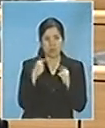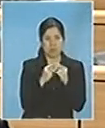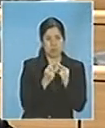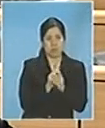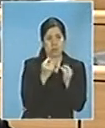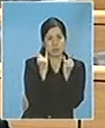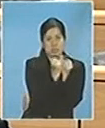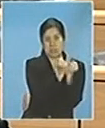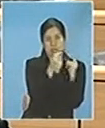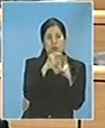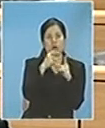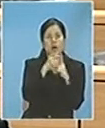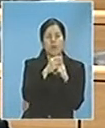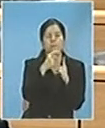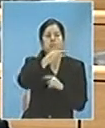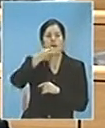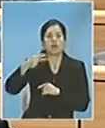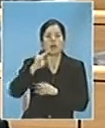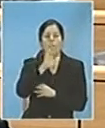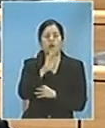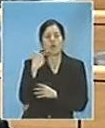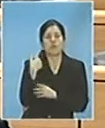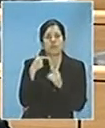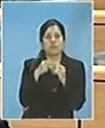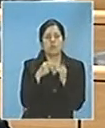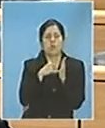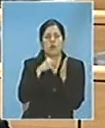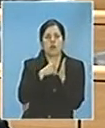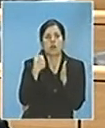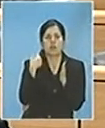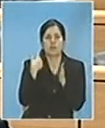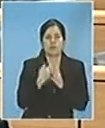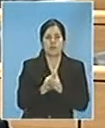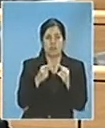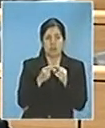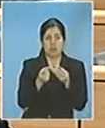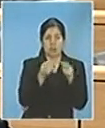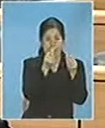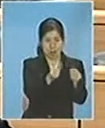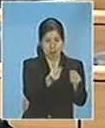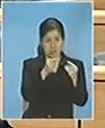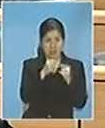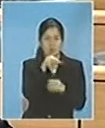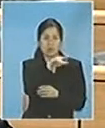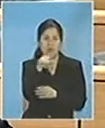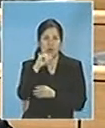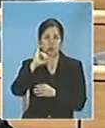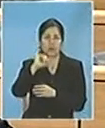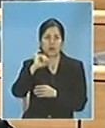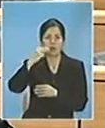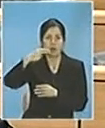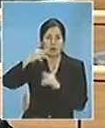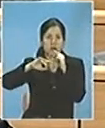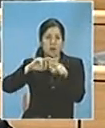คะอย่างเช่นคำที่คำง่ายๆคำว่าให้ในปัจจุบันในภาษาสก๊อตซึ่งเป็น